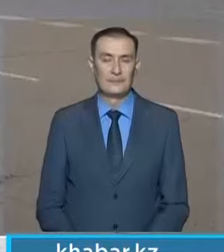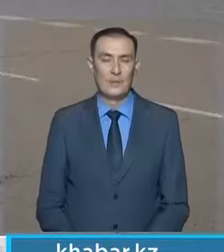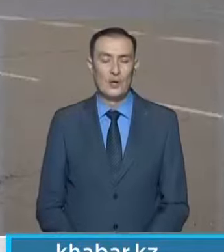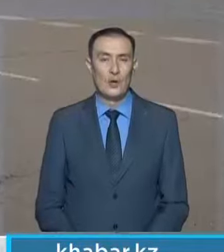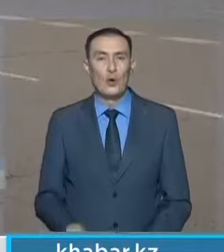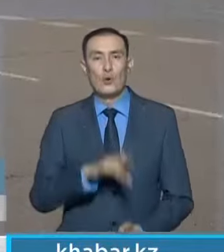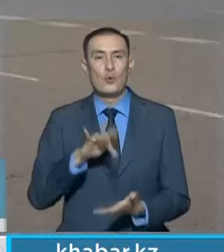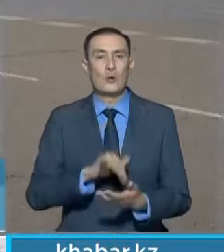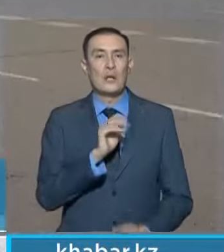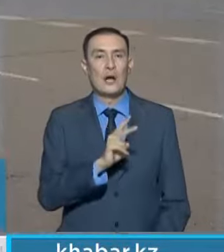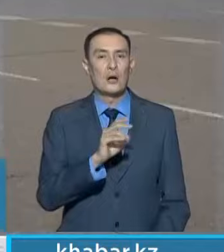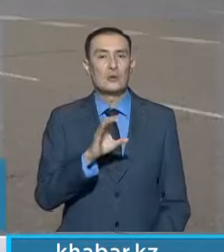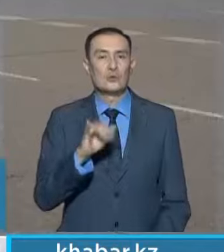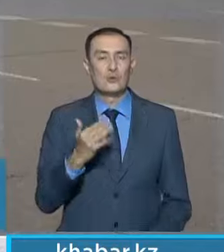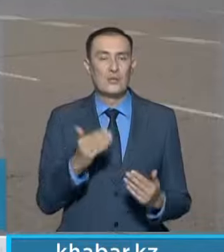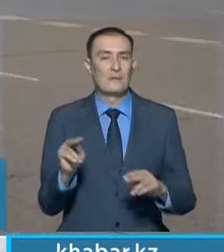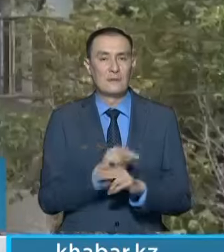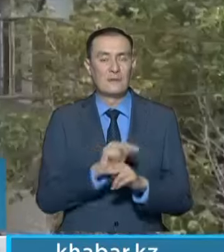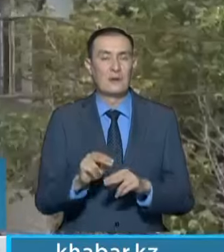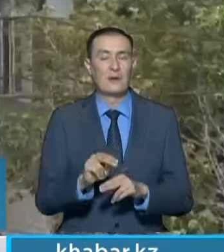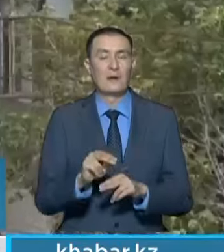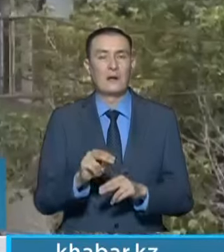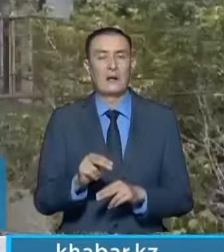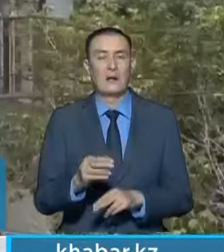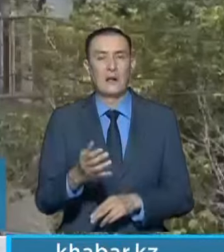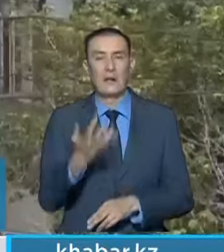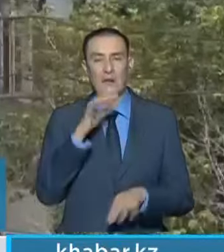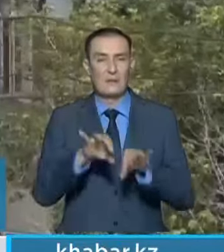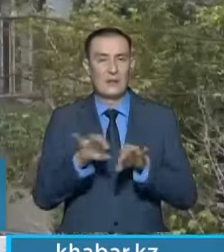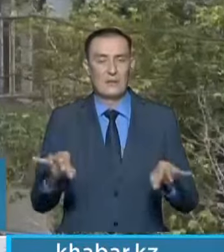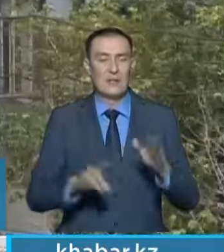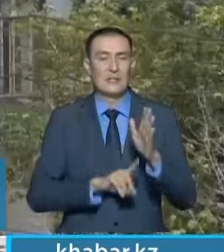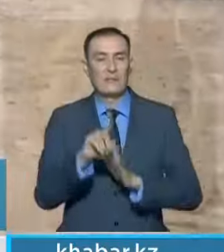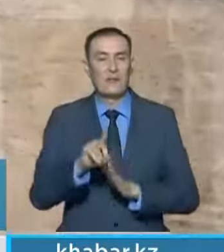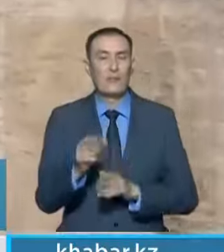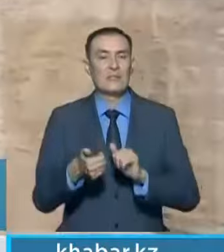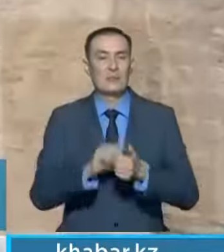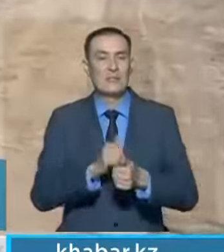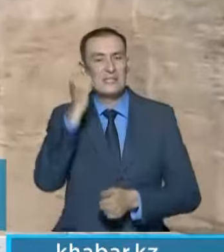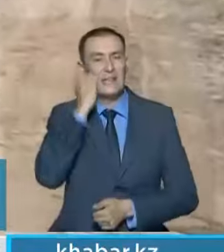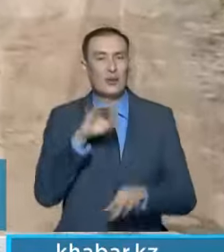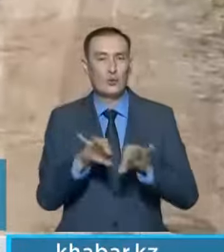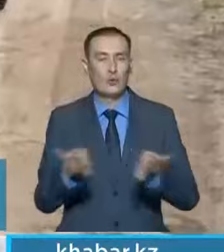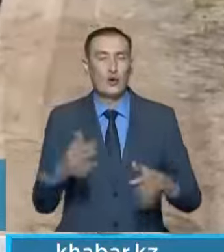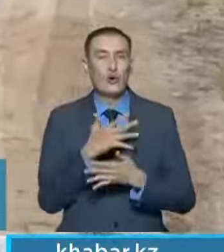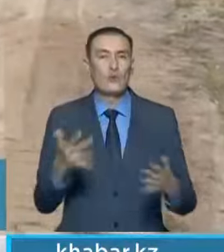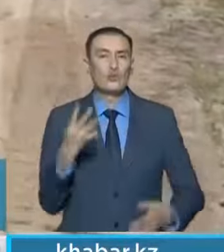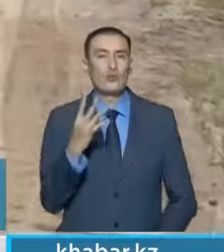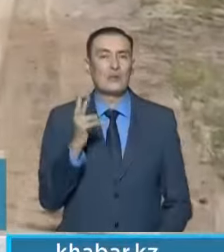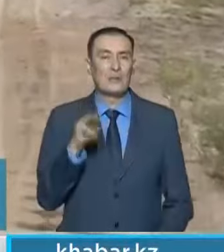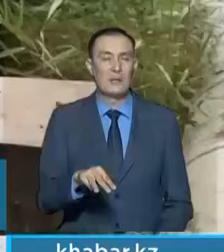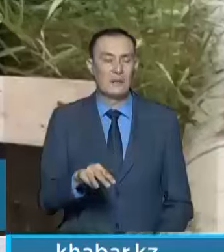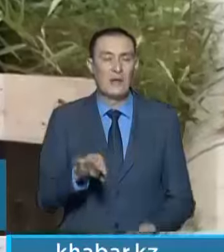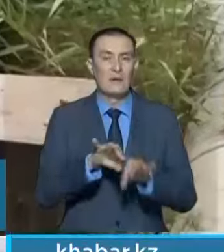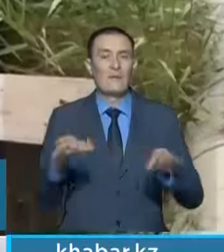Город Аксу дождался реконструкции внутриквартальных теплосетей. Масштабная кампания здесь стартовала по замене изношенных труб. Больше 4 километров